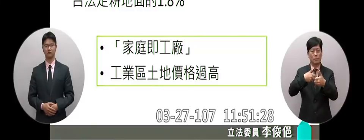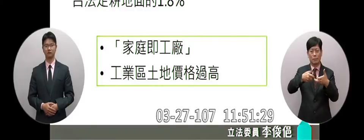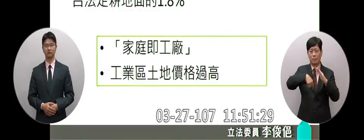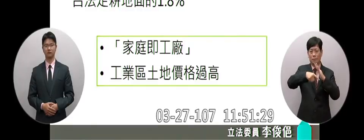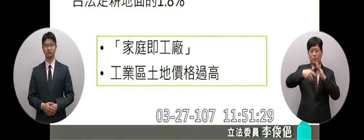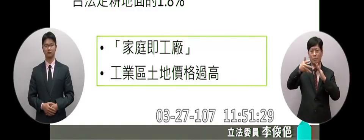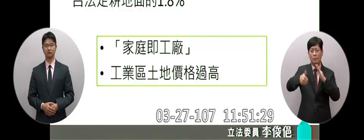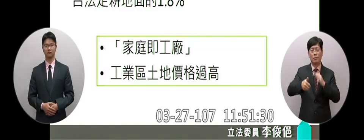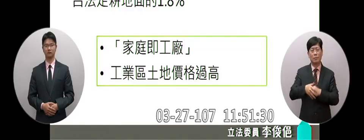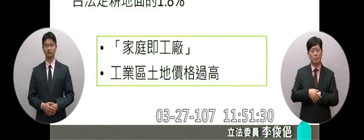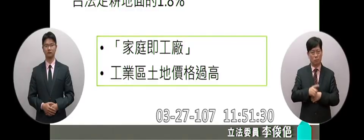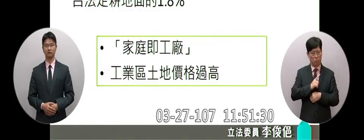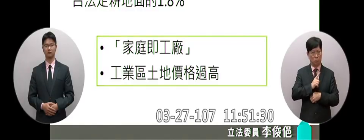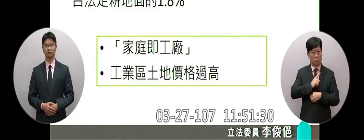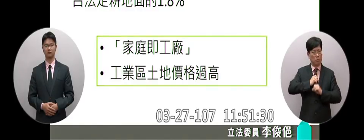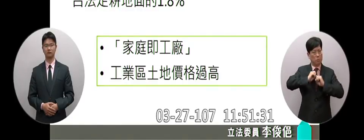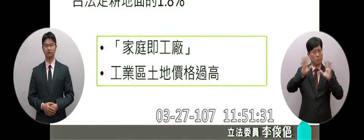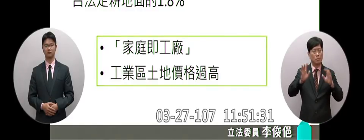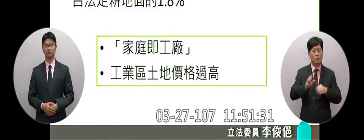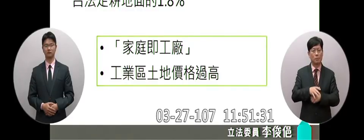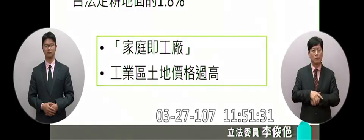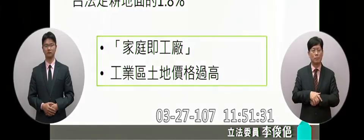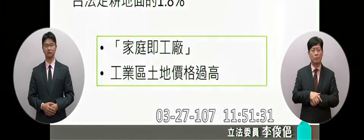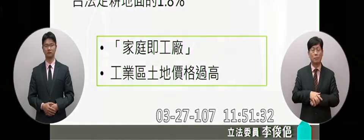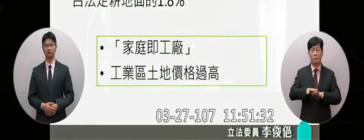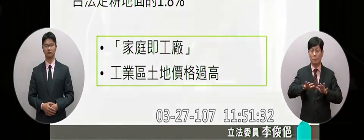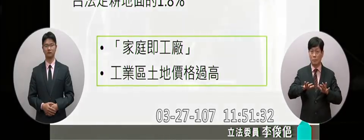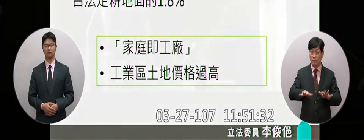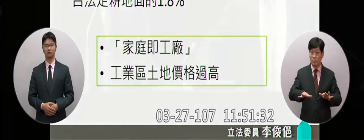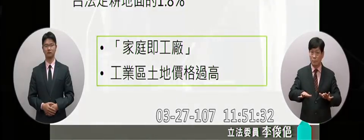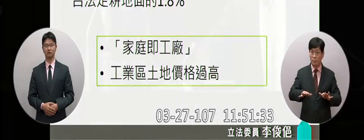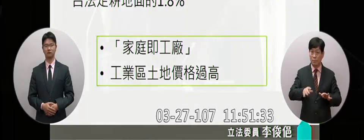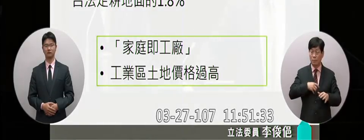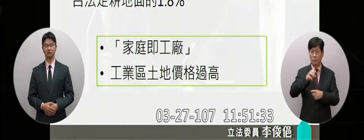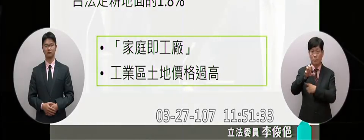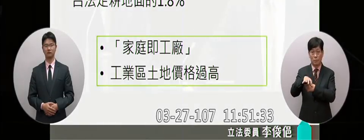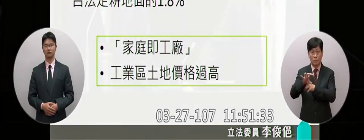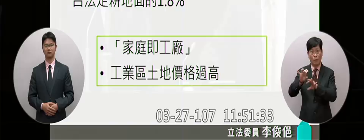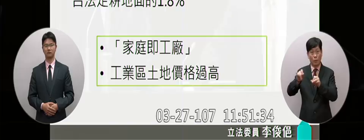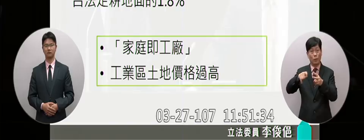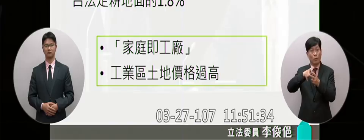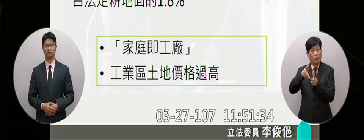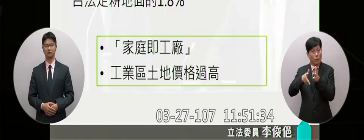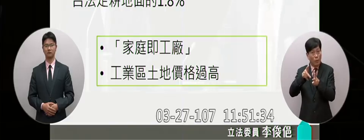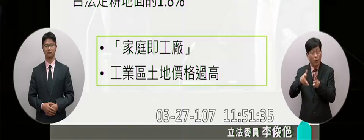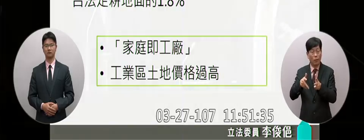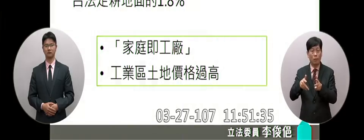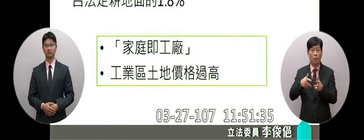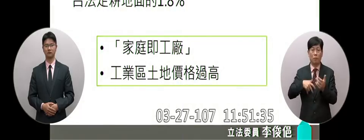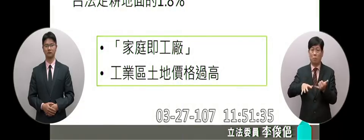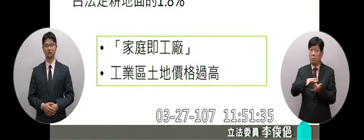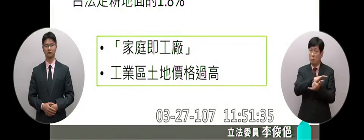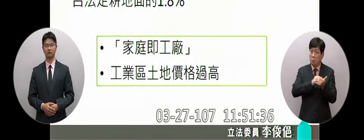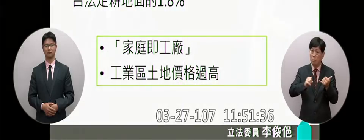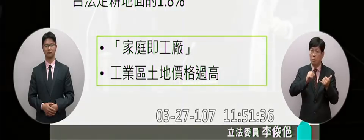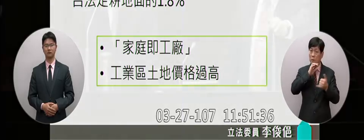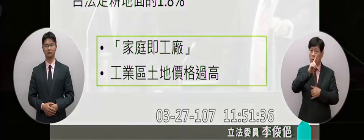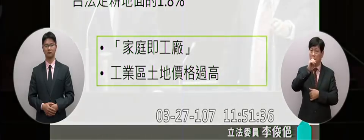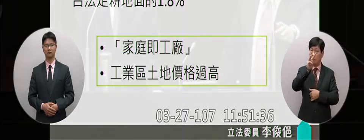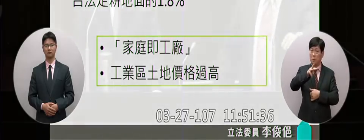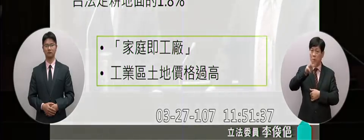院长哈，要做一个政策宣示啊。我们现在所谓的农地工厂，哦，大概全国的面积占